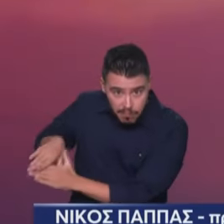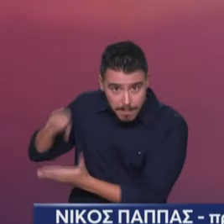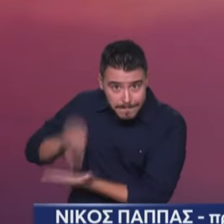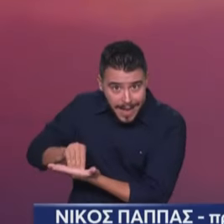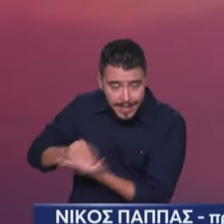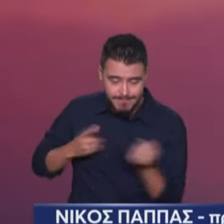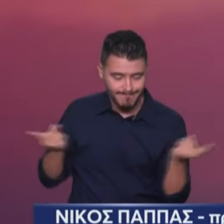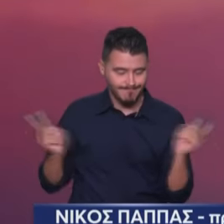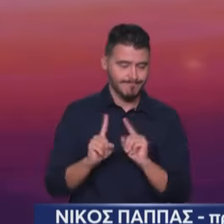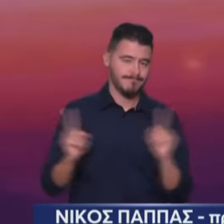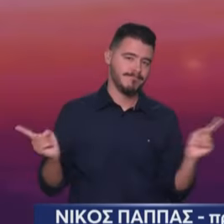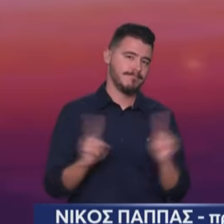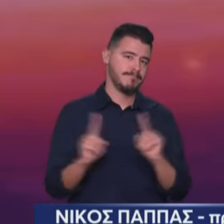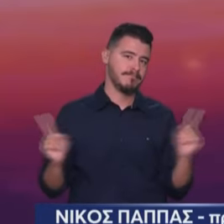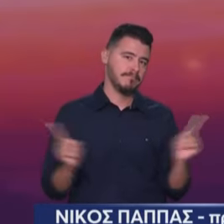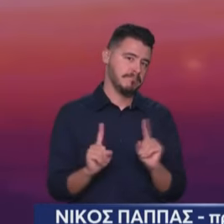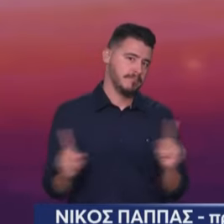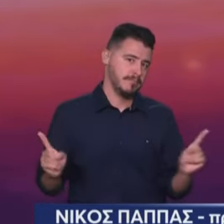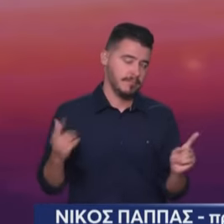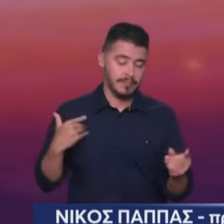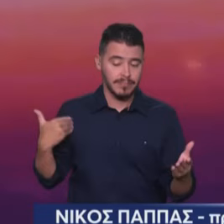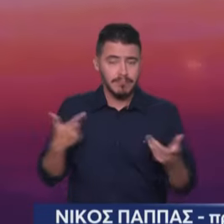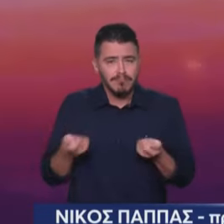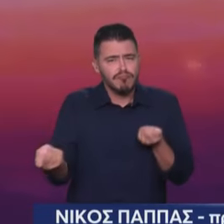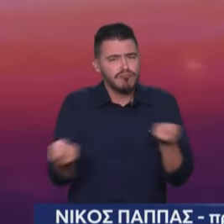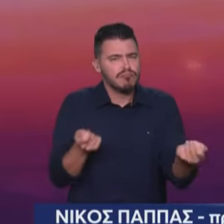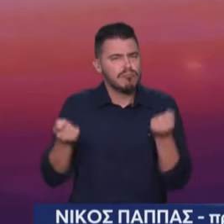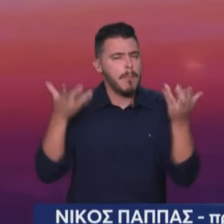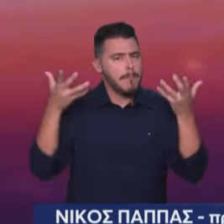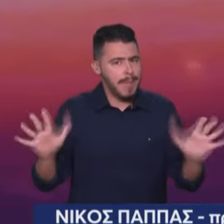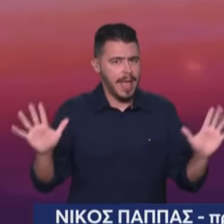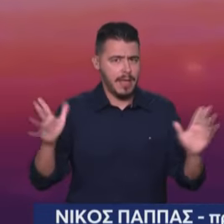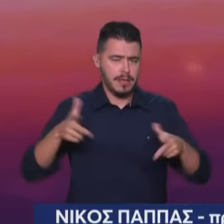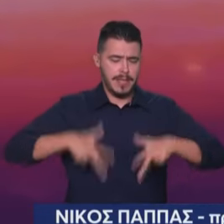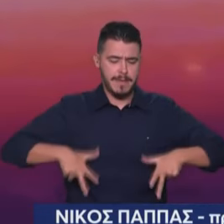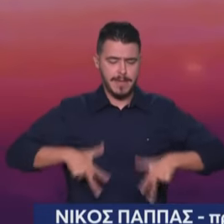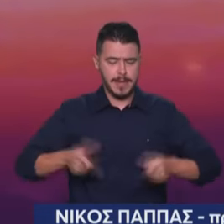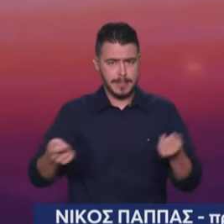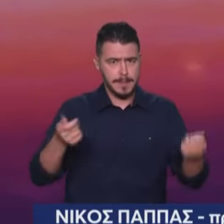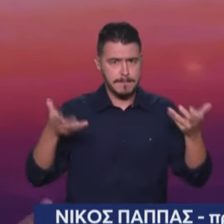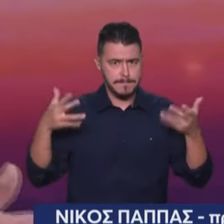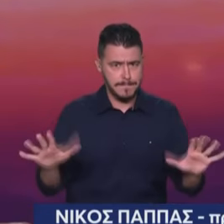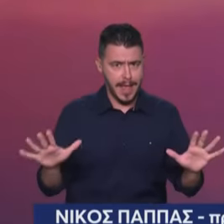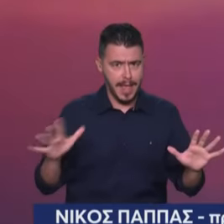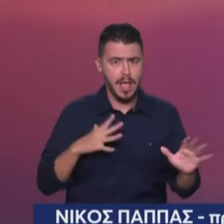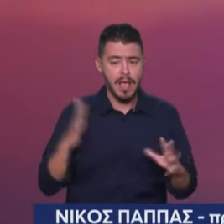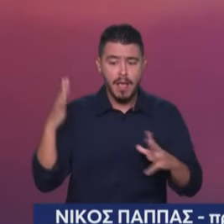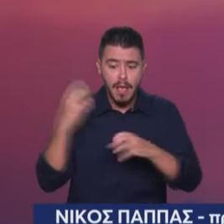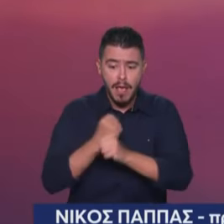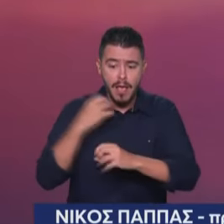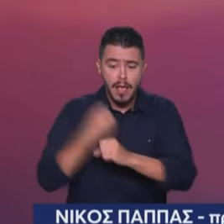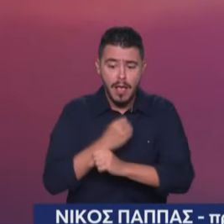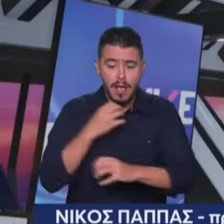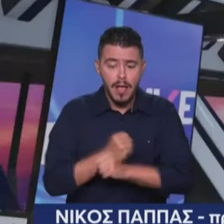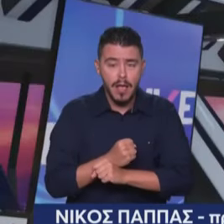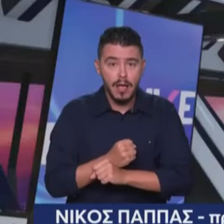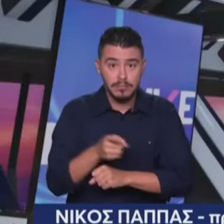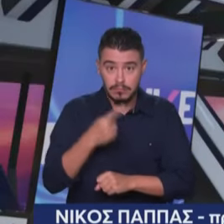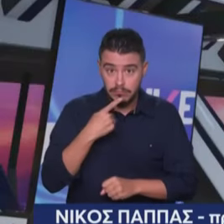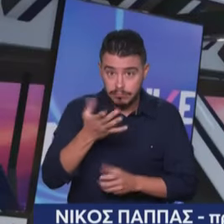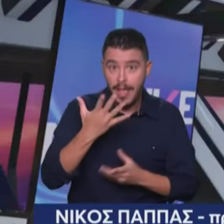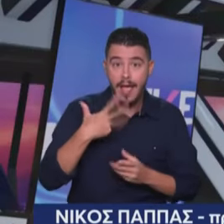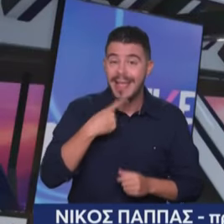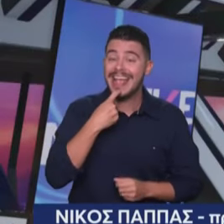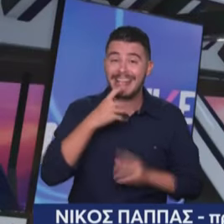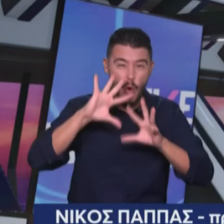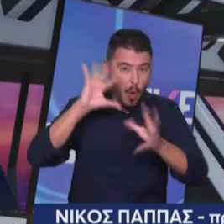δυνάμεις τα κεκτημένα της δικής μας διακυβέρνησης. Με τα λάθη μας βεβαίως και να τα αναγνωρίσουμε. Άρα, όμως, λέτε ότι αυτό δεν το κάνω Κασέλαξη, αν αυτό απαντάει στην ερώτησή μου.